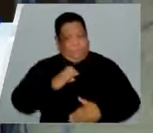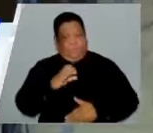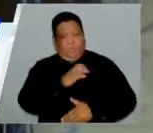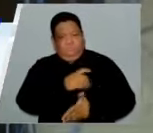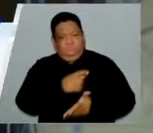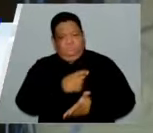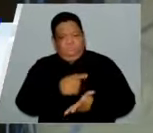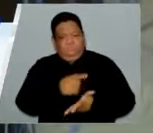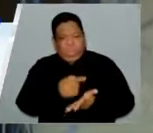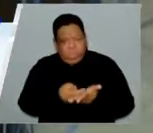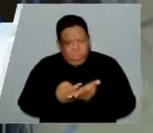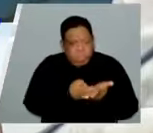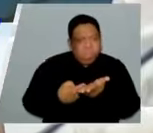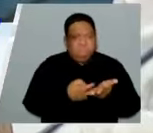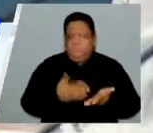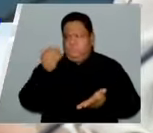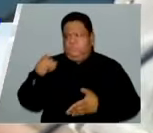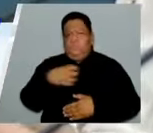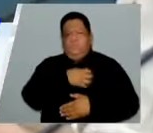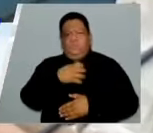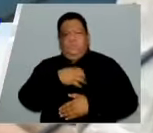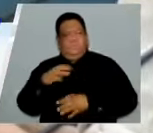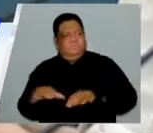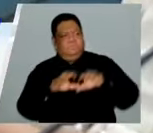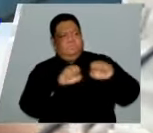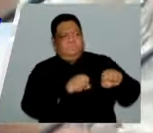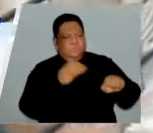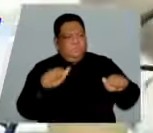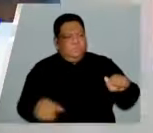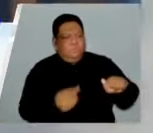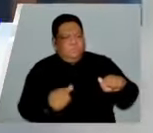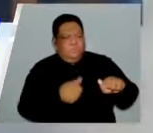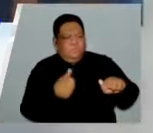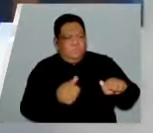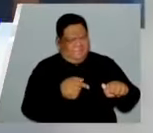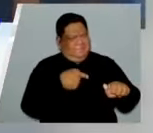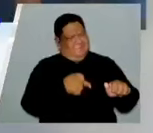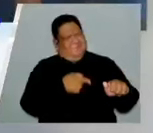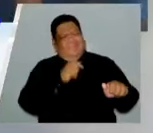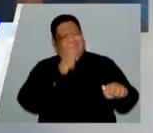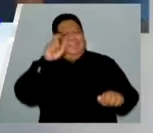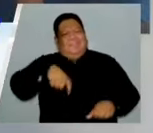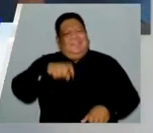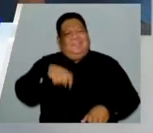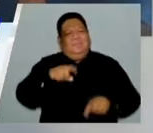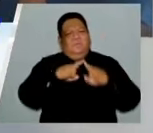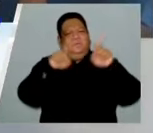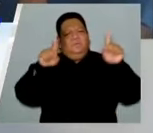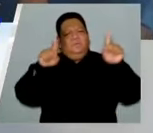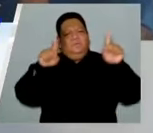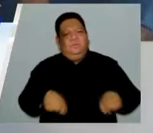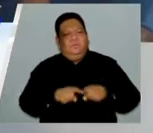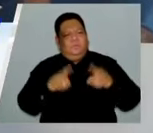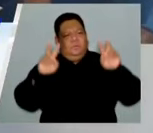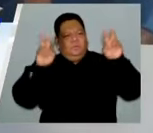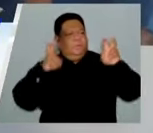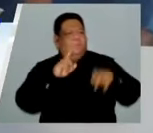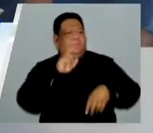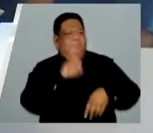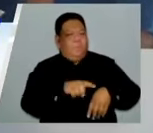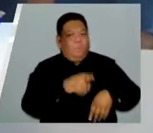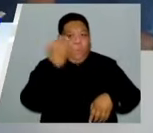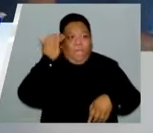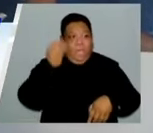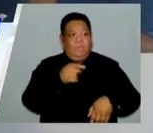pag-aresto bilang hot pursuit operation na hindi nangangailangan ng arrest warrant. Hindi naman daw kasi agad inaresto ang direktor at mga kasama nang